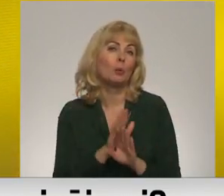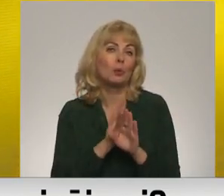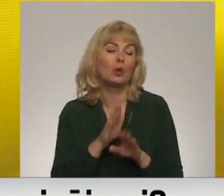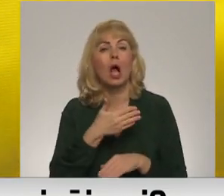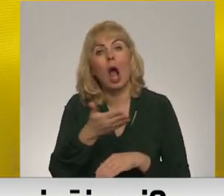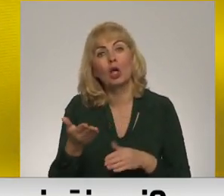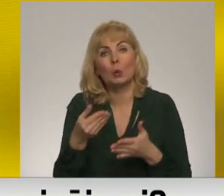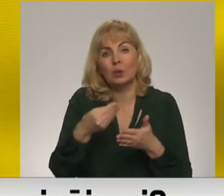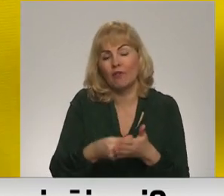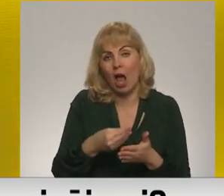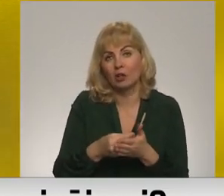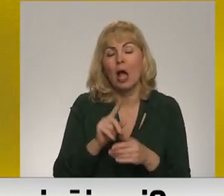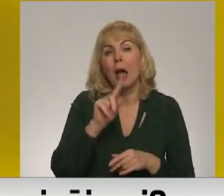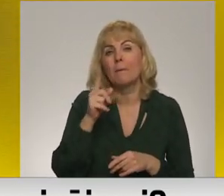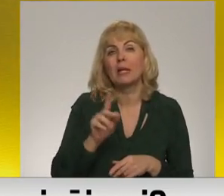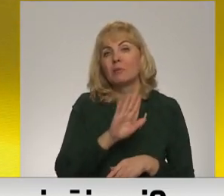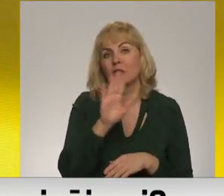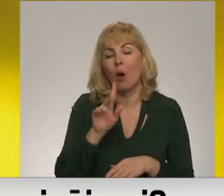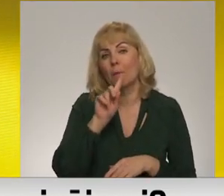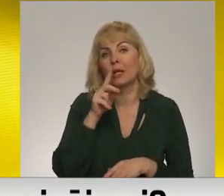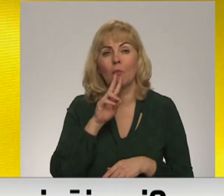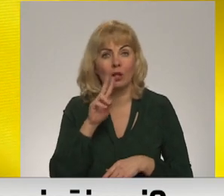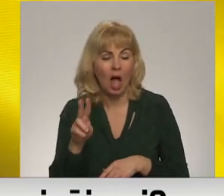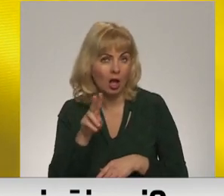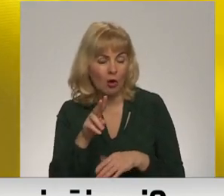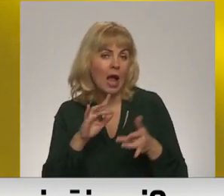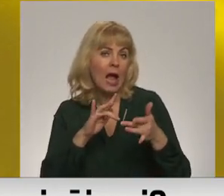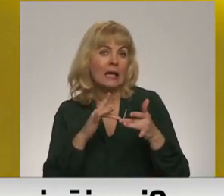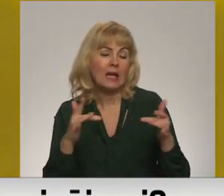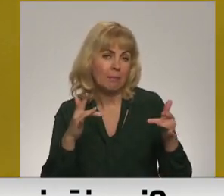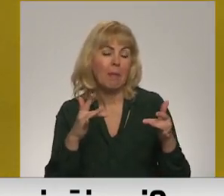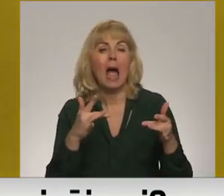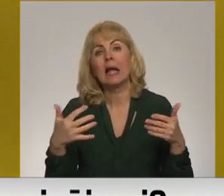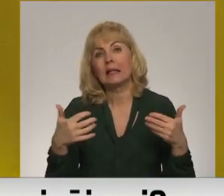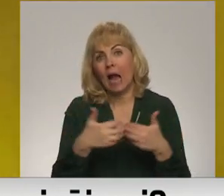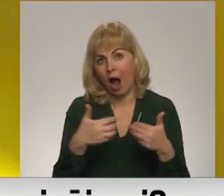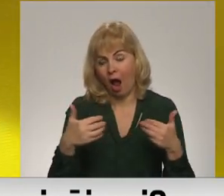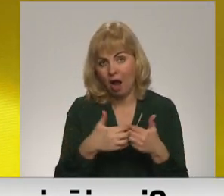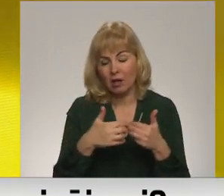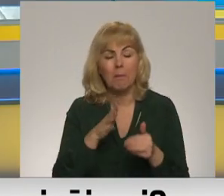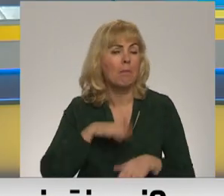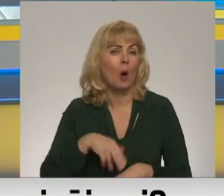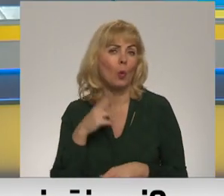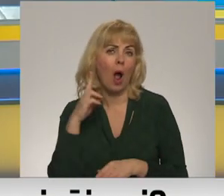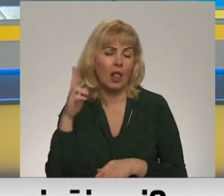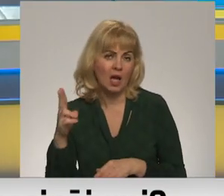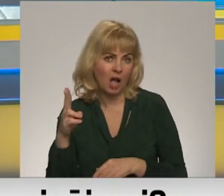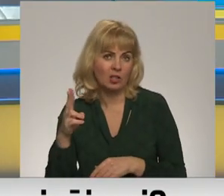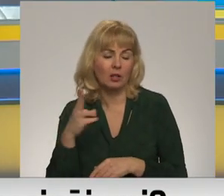jūs vērtējat šīs pirmās dienas, pirmo nedēļu šajā kiberkarā? Ko tas mums liecina? Par ko mēs